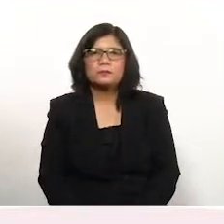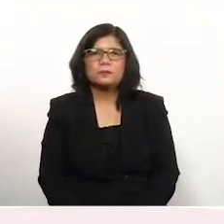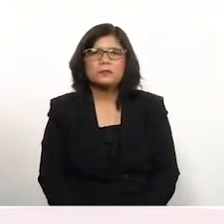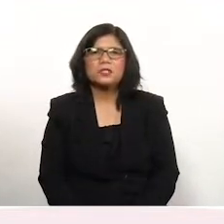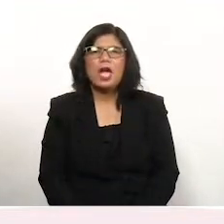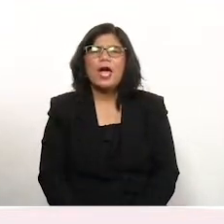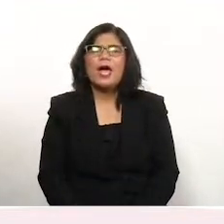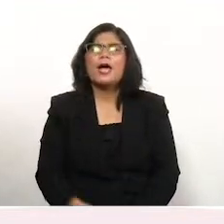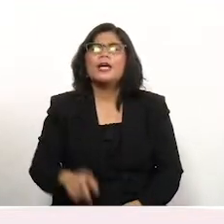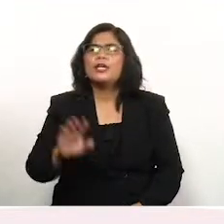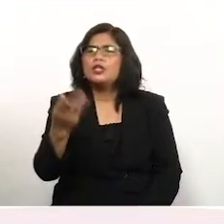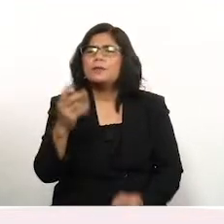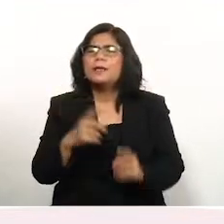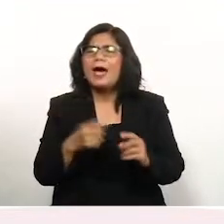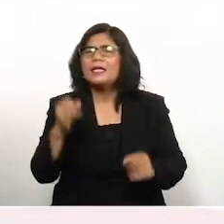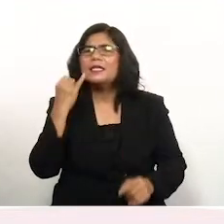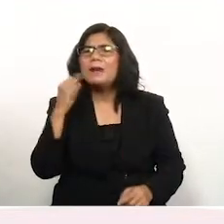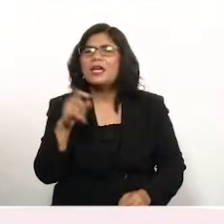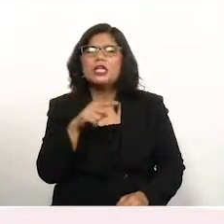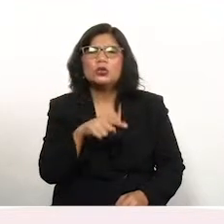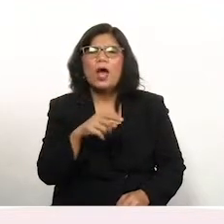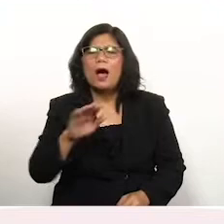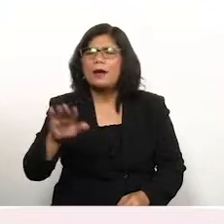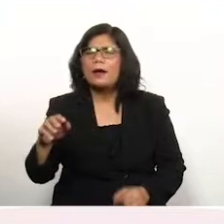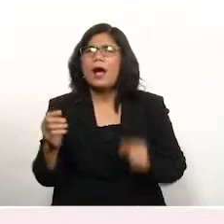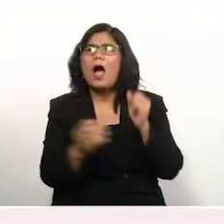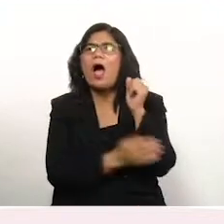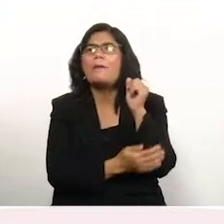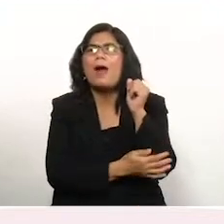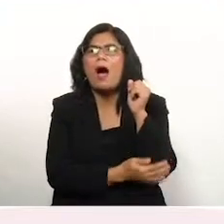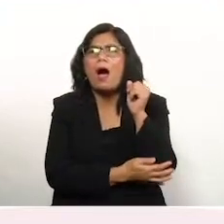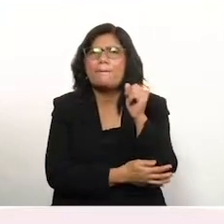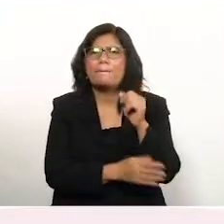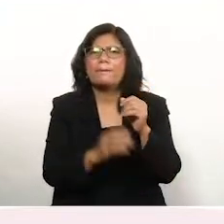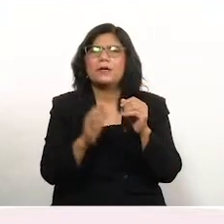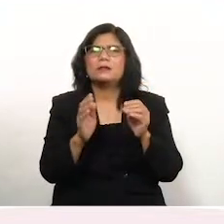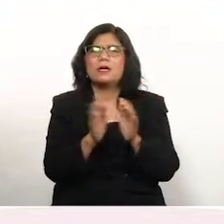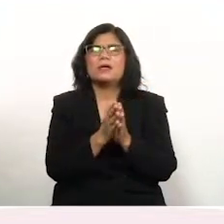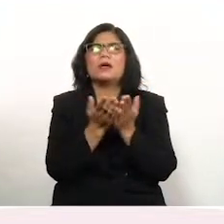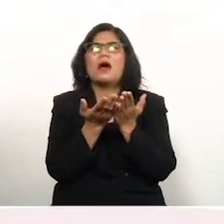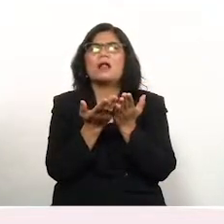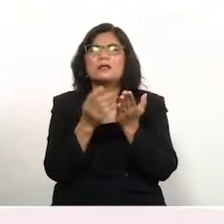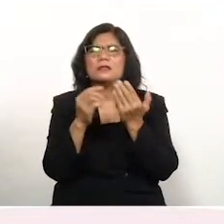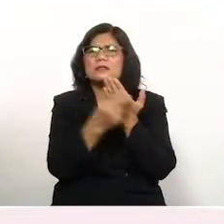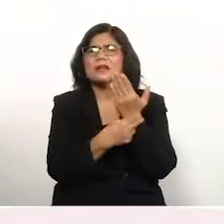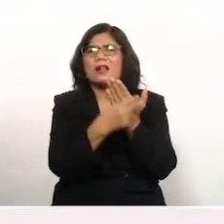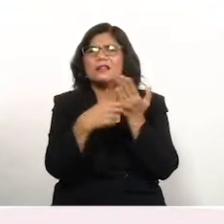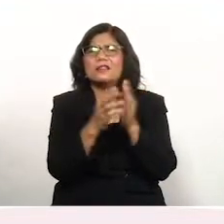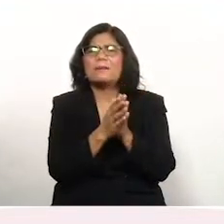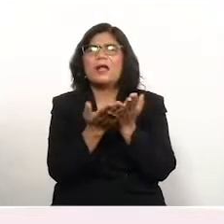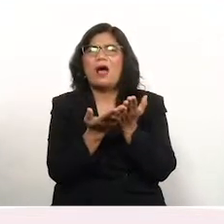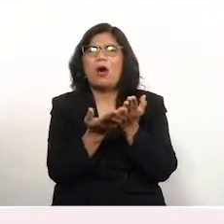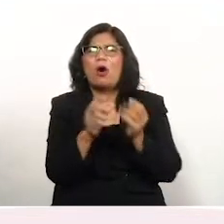Hai mereka yang hidup dari iman mereka itulah nanak Abraham dan kitab suci yang sebelumnya mengetahui bahwa Allah membenarkan orang-orang bukan Yahudi